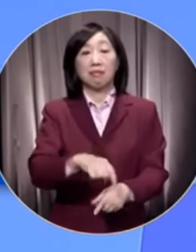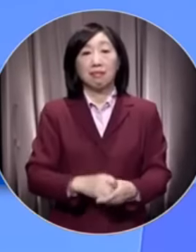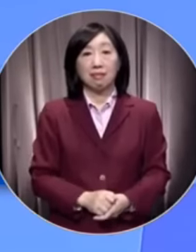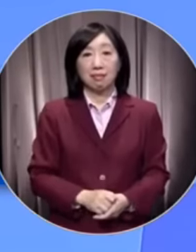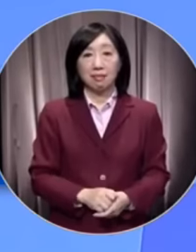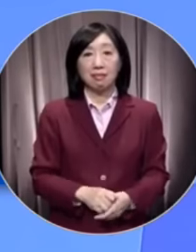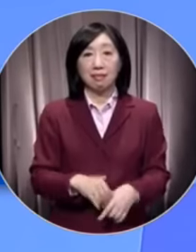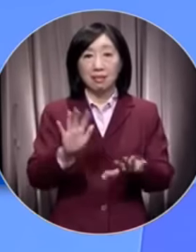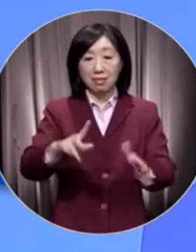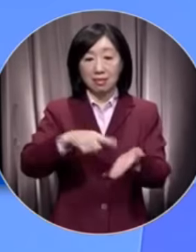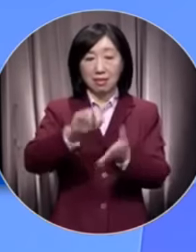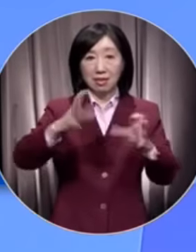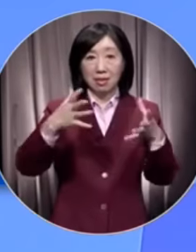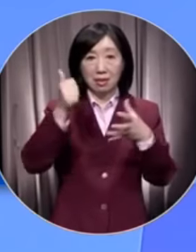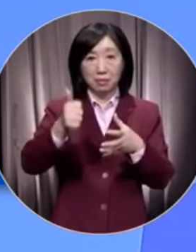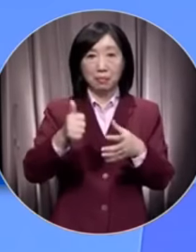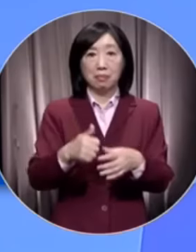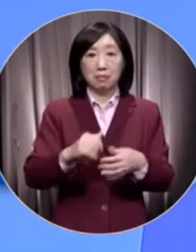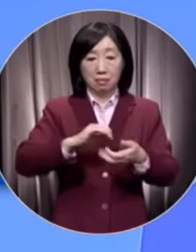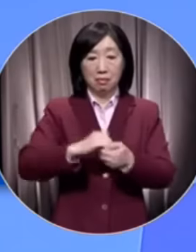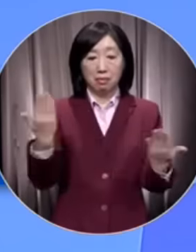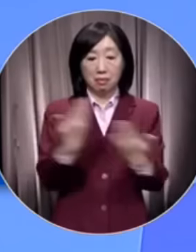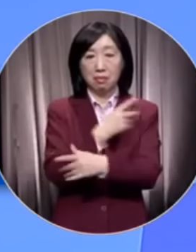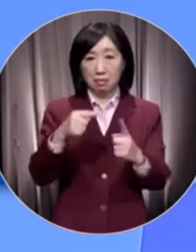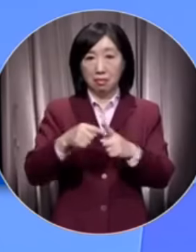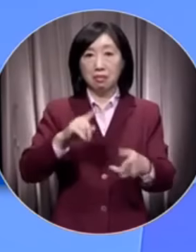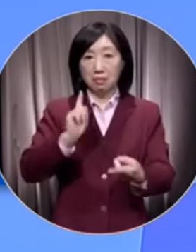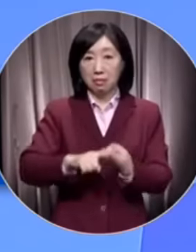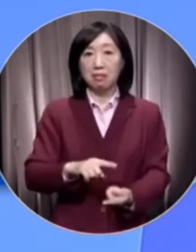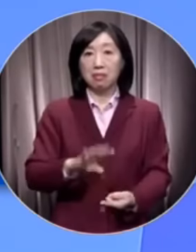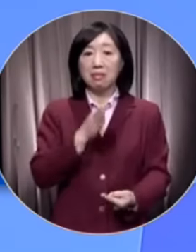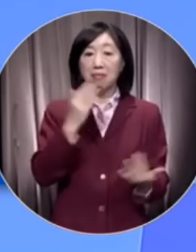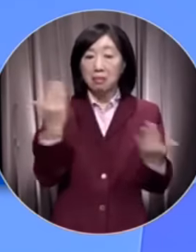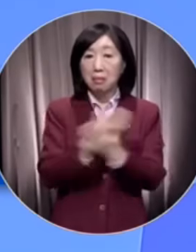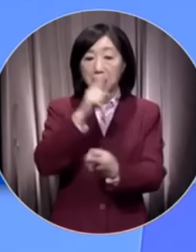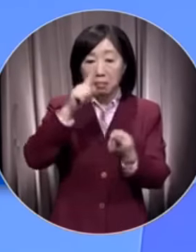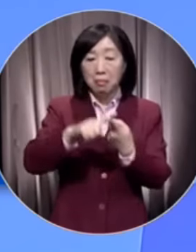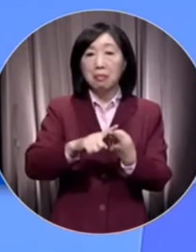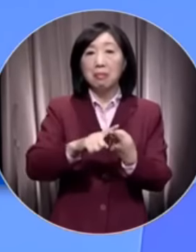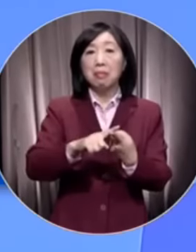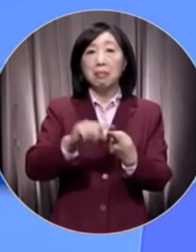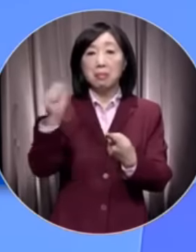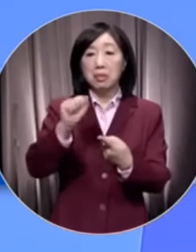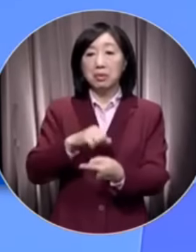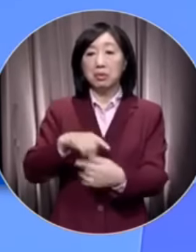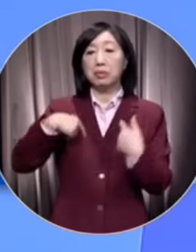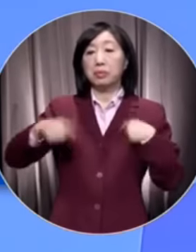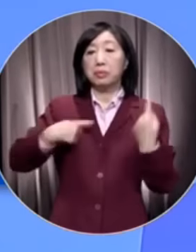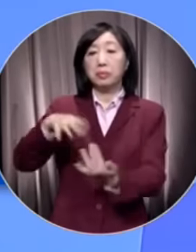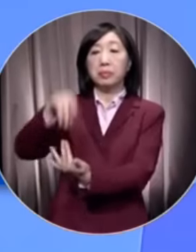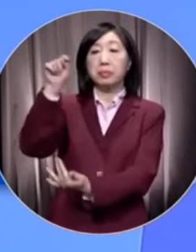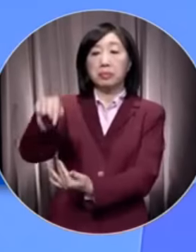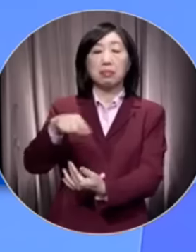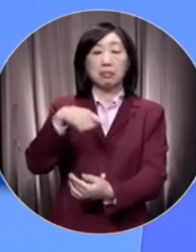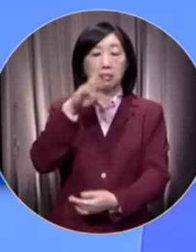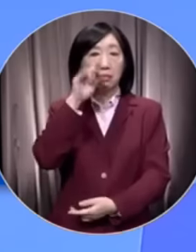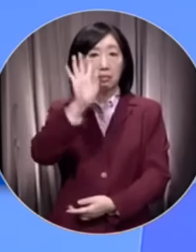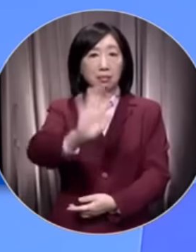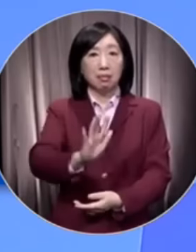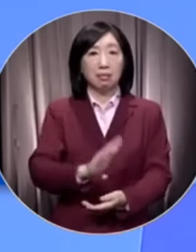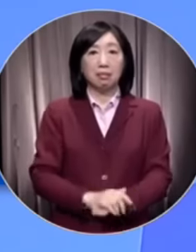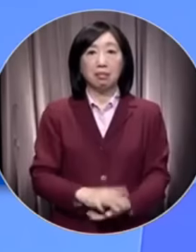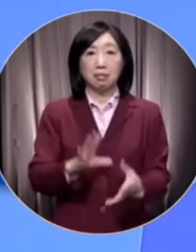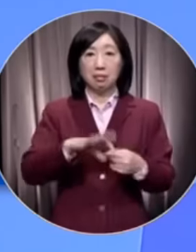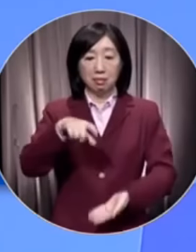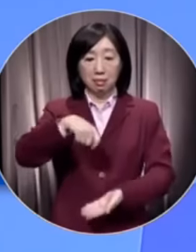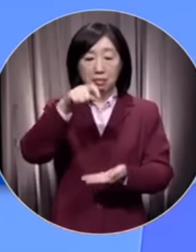友，这次总统一定会换人，我们要换对的人，不能换错的人。我提出这些问题是让大家